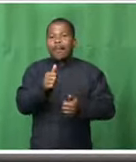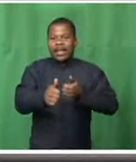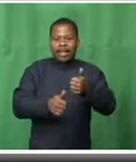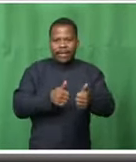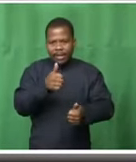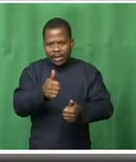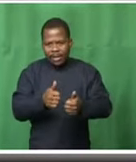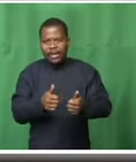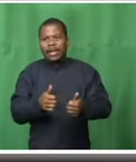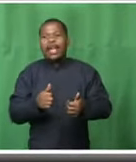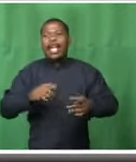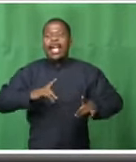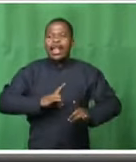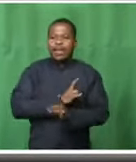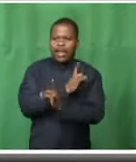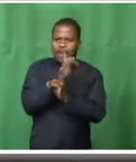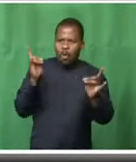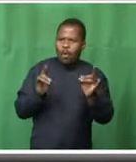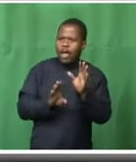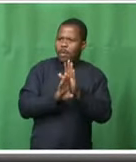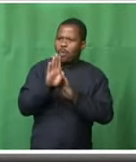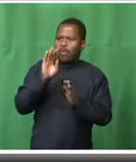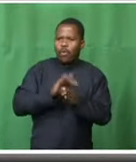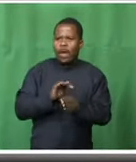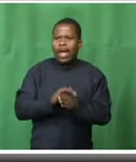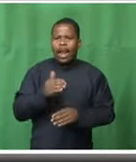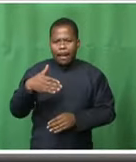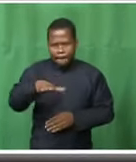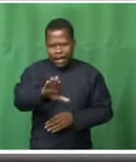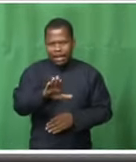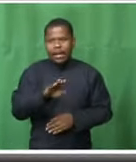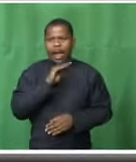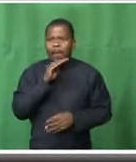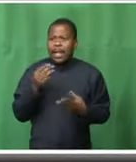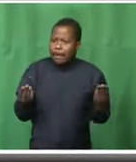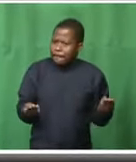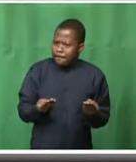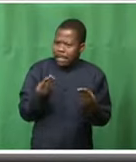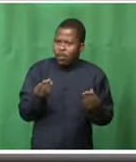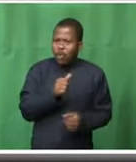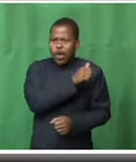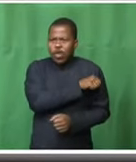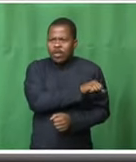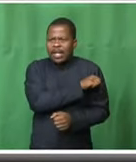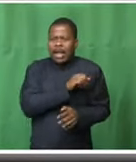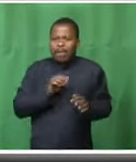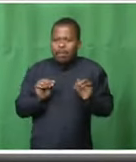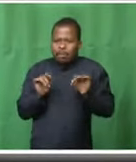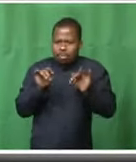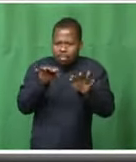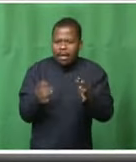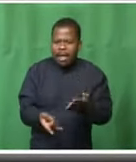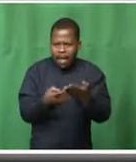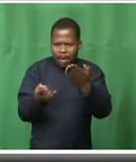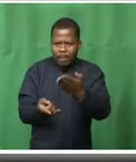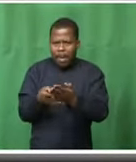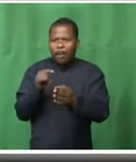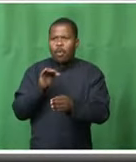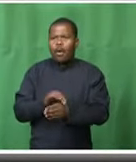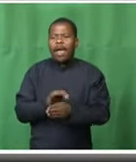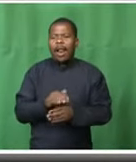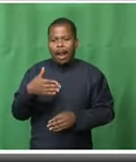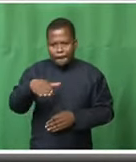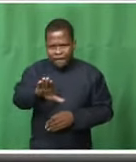indlela lesida ngayo ema clients ethu lo futhi bonke bamfula abavelako nje emtholampilo udodonke letinhlangothi